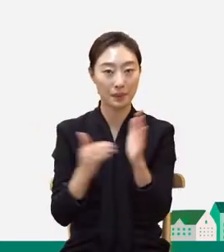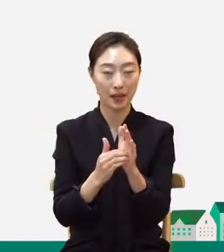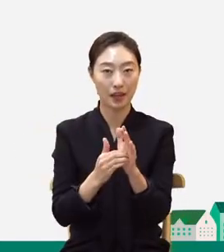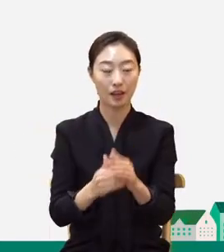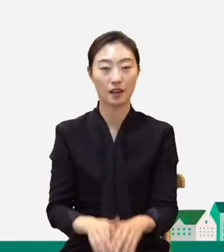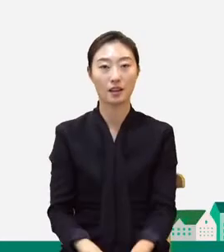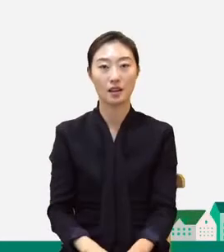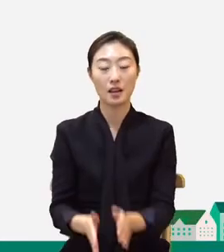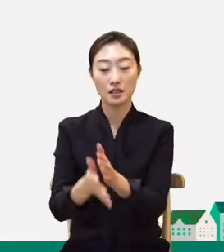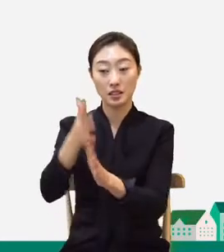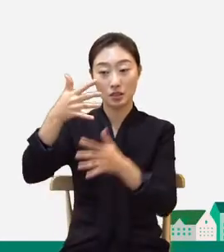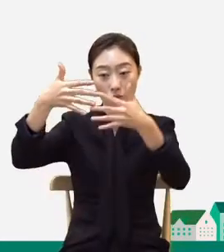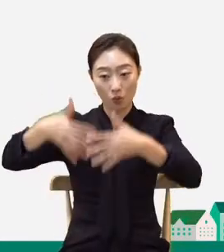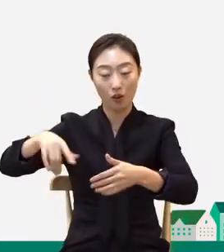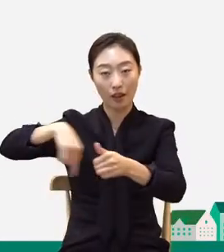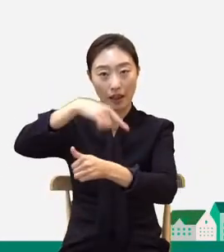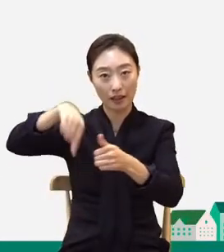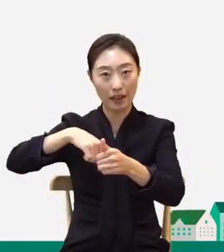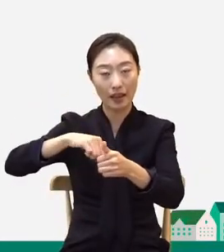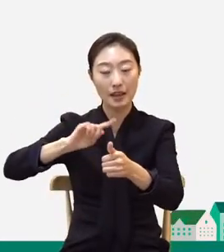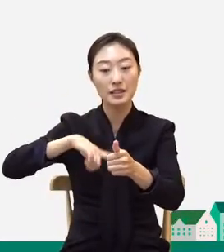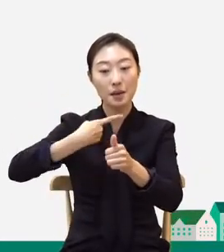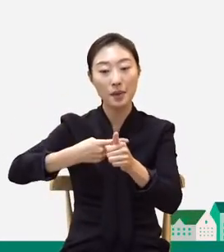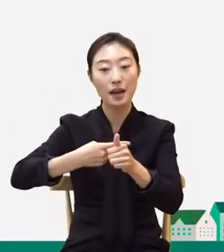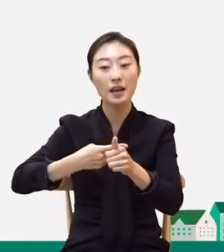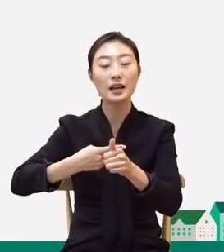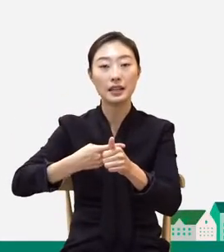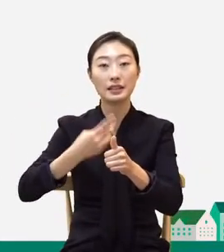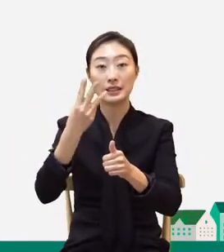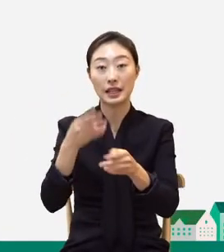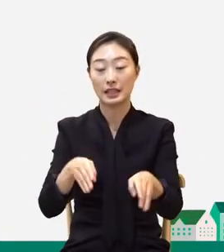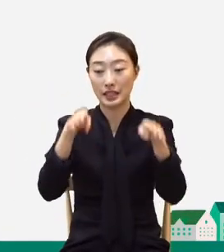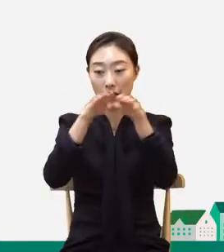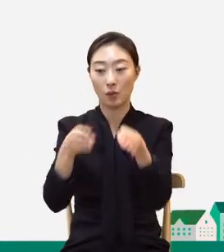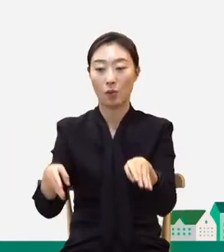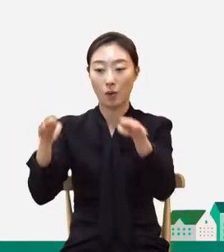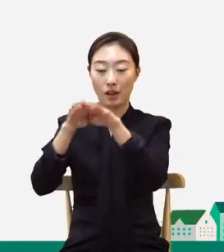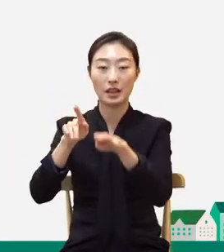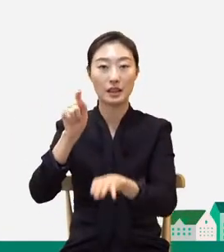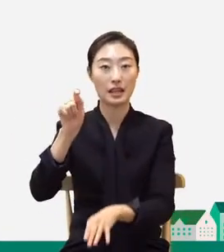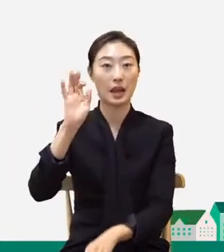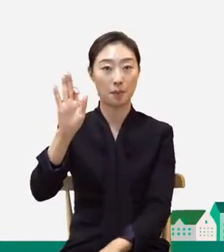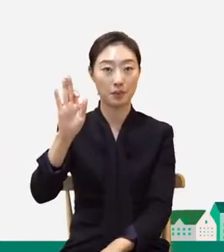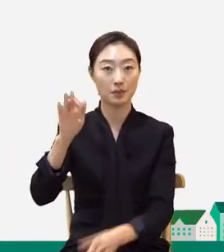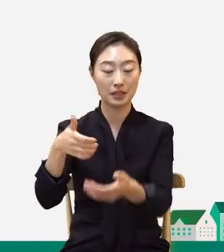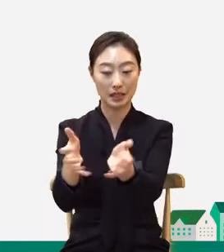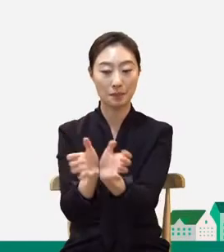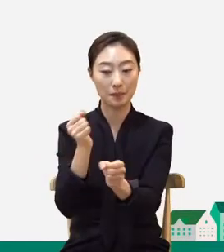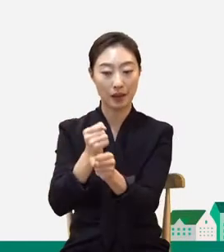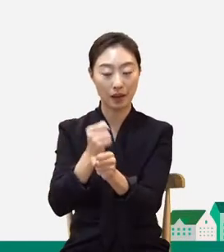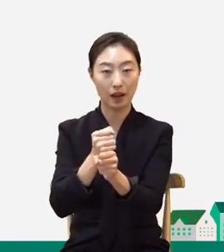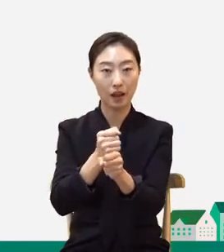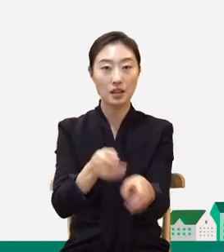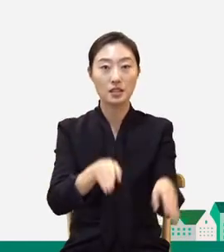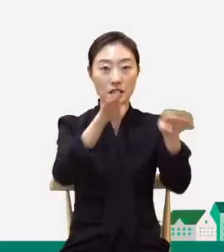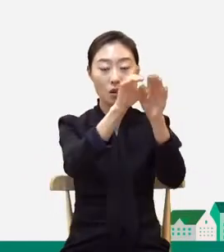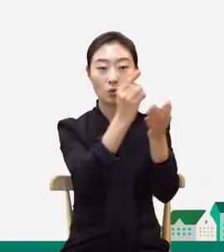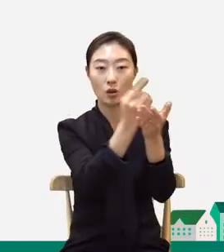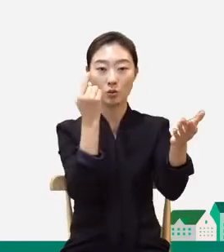인프라 안에서 사업에 참여하는 3개 기관이 TF팀을 구성했고 시설 퇴소 전부터 지원 계획을